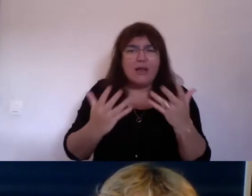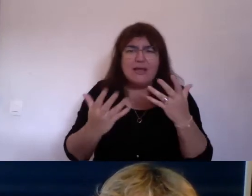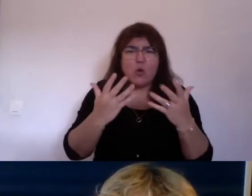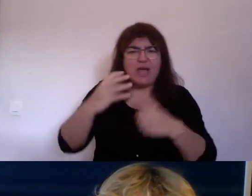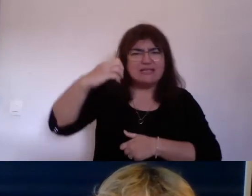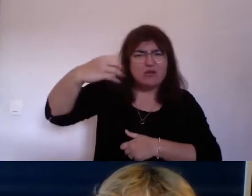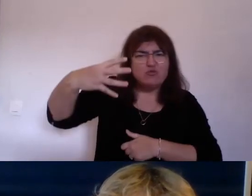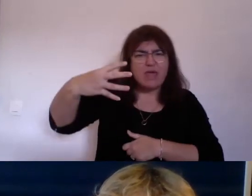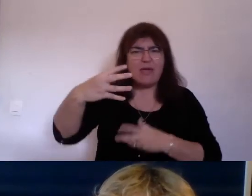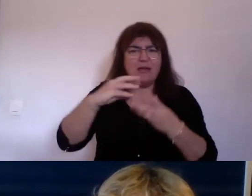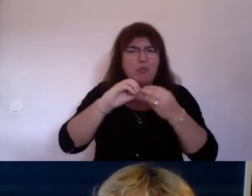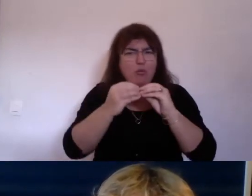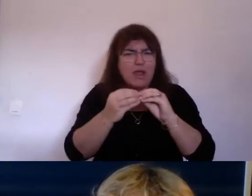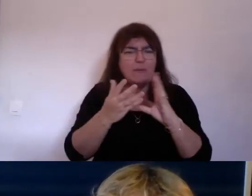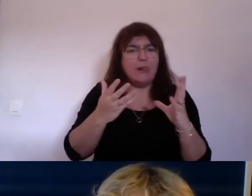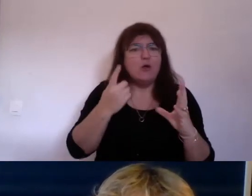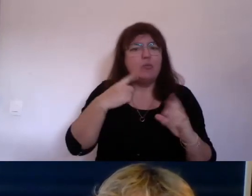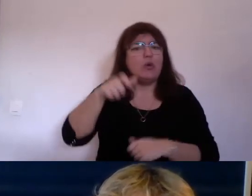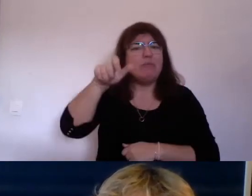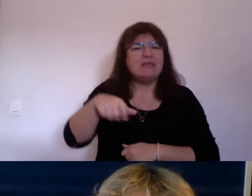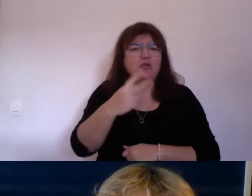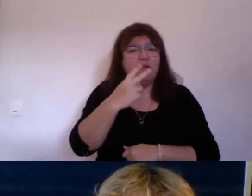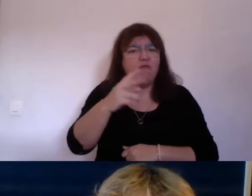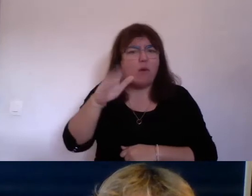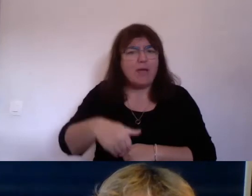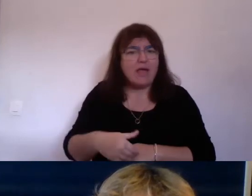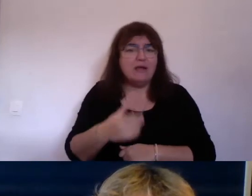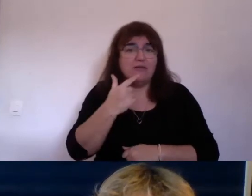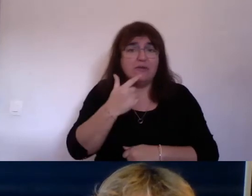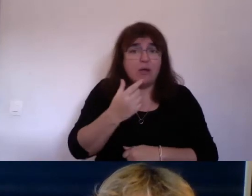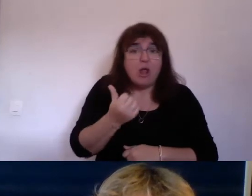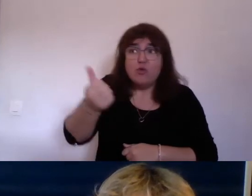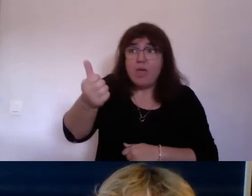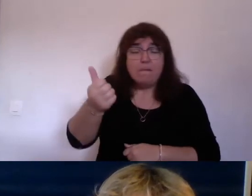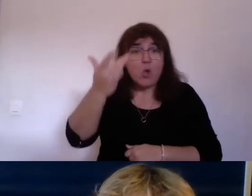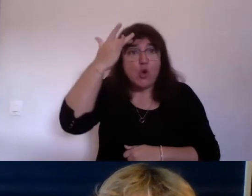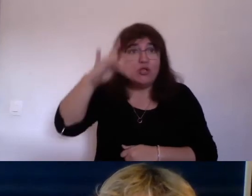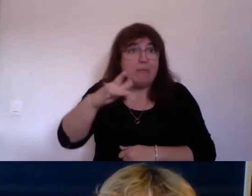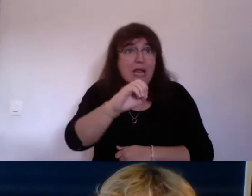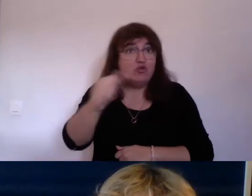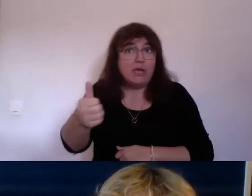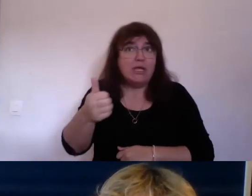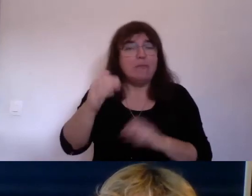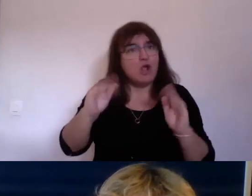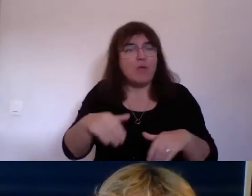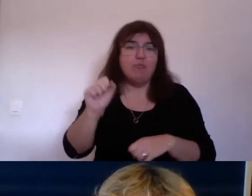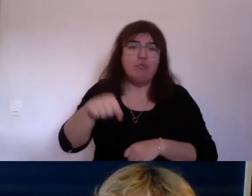gère les tablettes à distance, ça permet, sans que l'opérateur ait besoin de trop s'y connaître en numérique, d'avoir un outil adapté pour pouvoir suivre